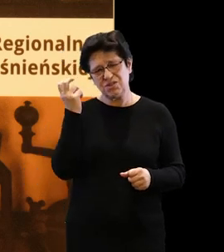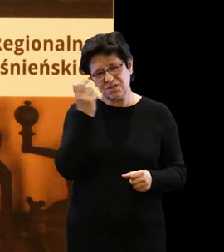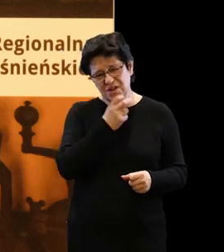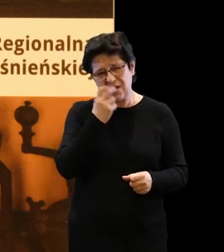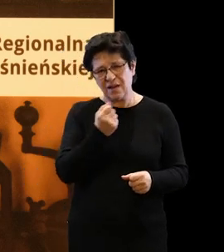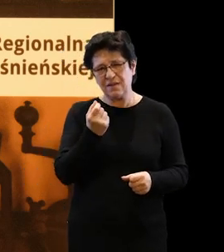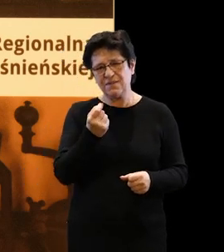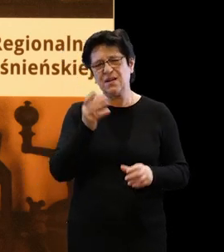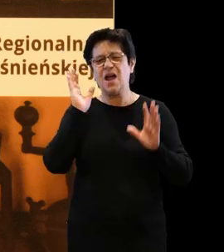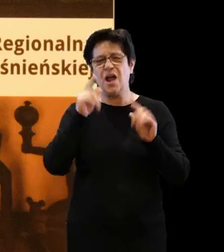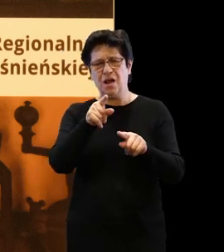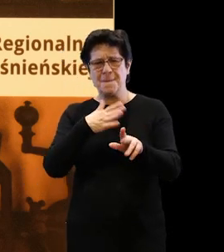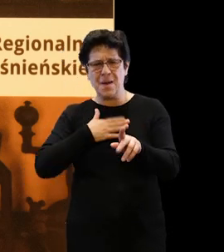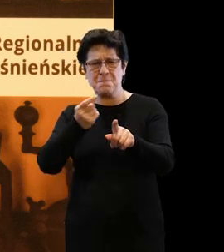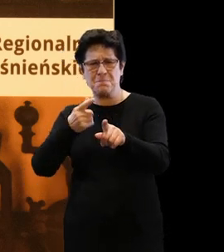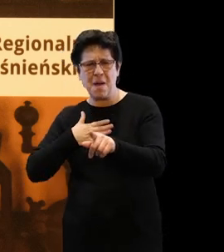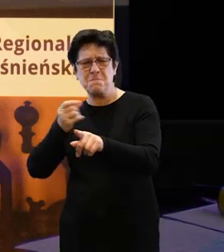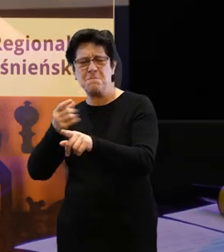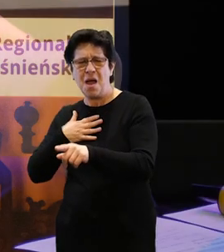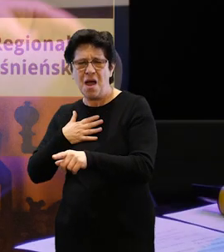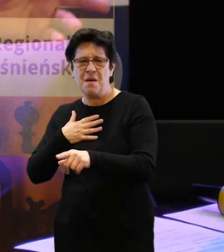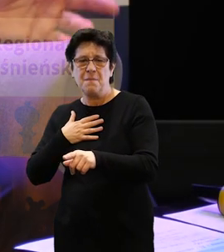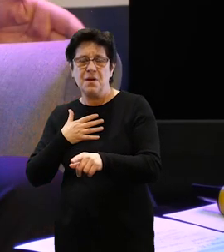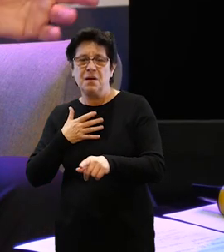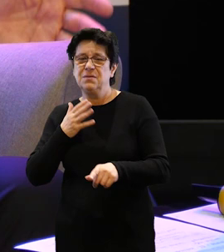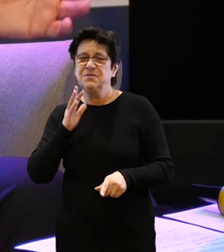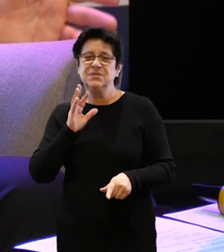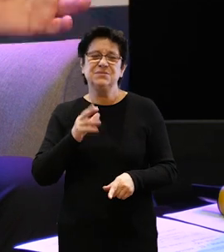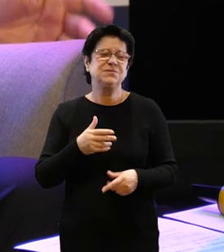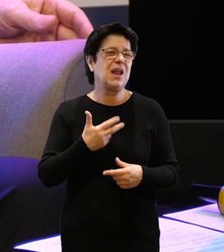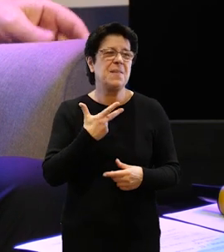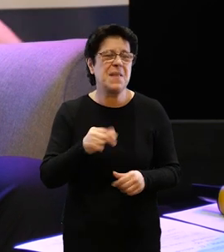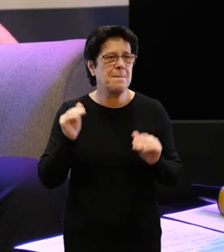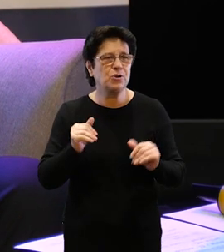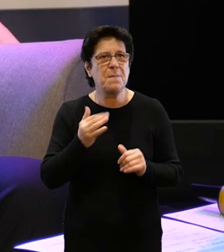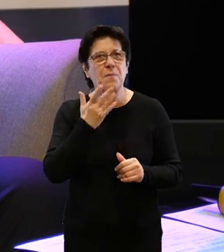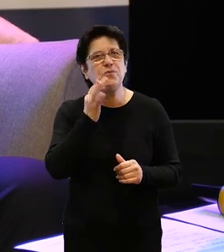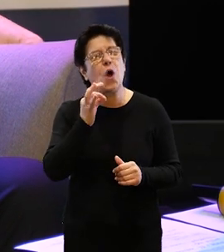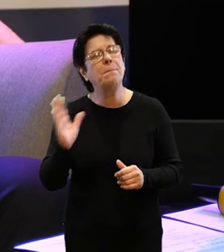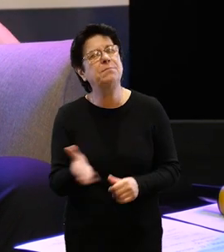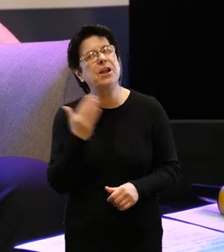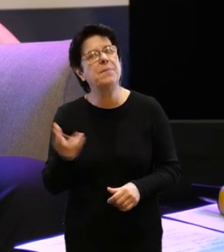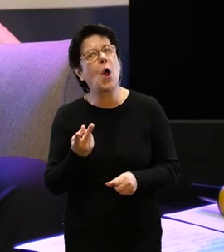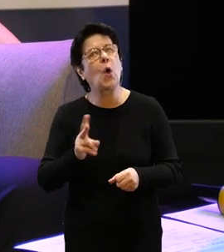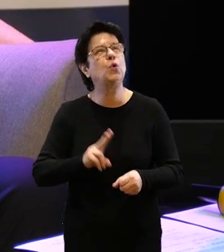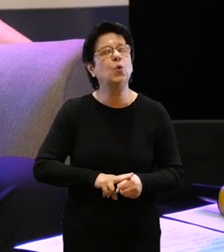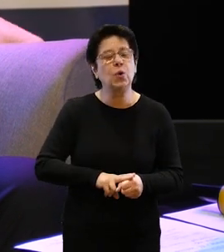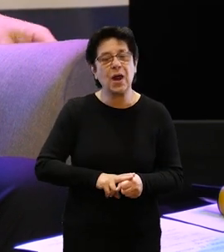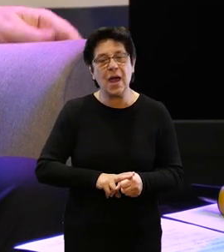chwilę ktoś powie A taki mam taki mam taki mam i właśnie o to chodzi że nie mamy mówić tylko o przedmiotach które które